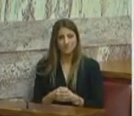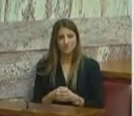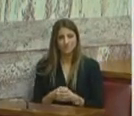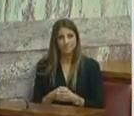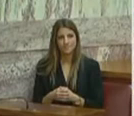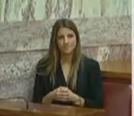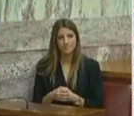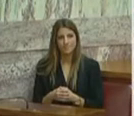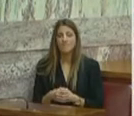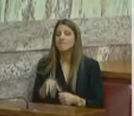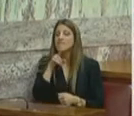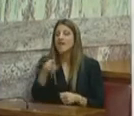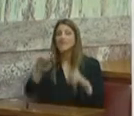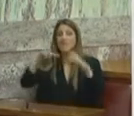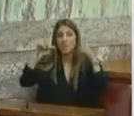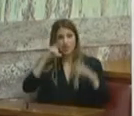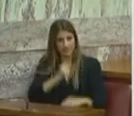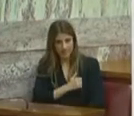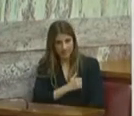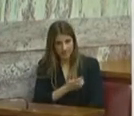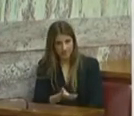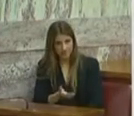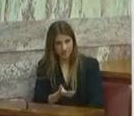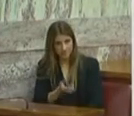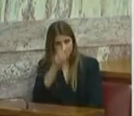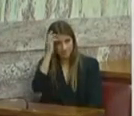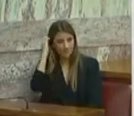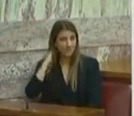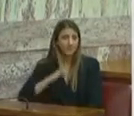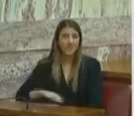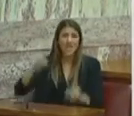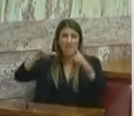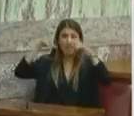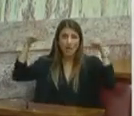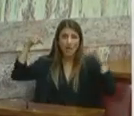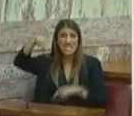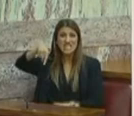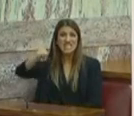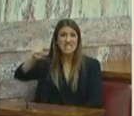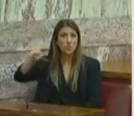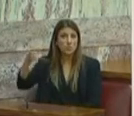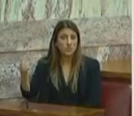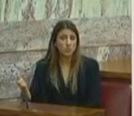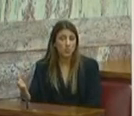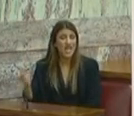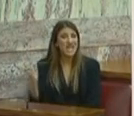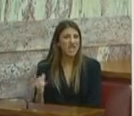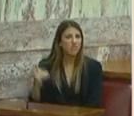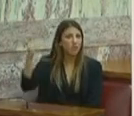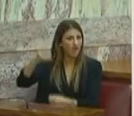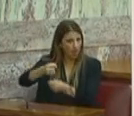Σε αυτή τη δημοκρατία πιστεύετε? Τη δημοκρατία του Τσαουσέσκου και της Βόρειας